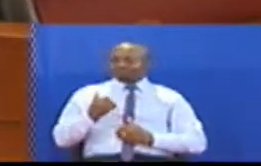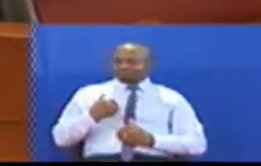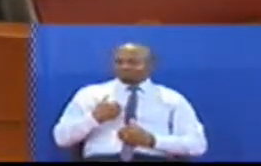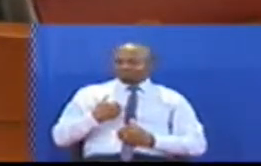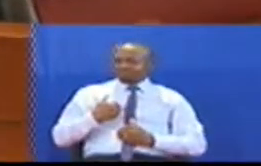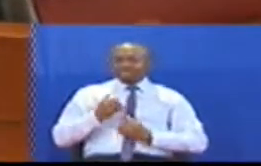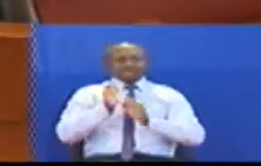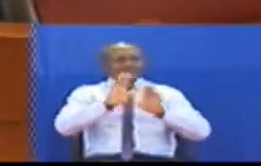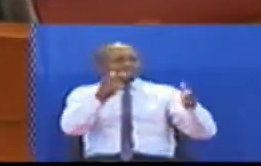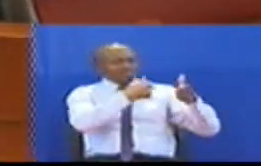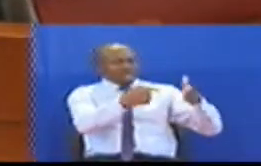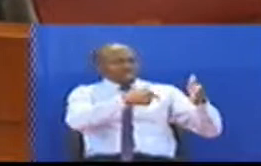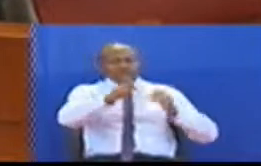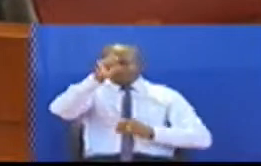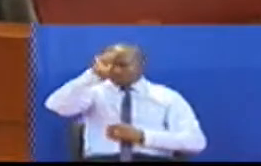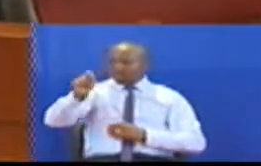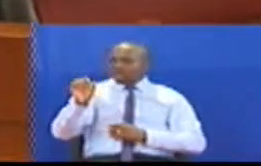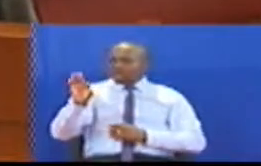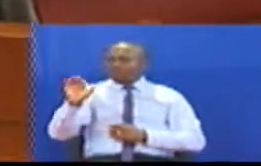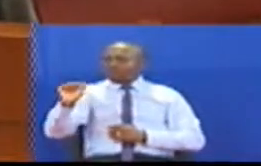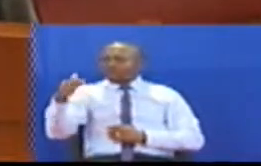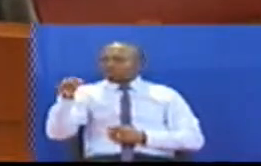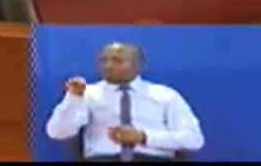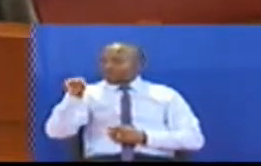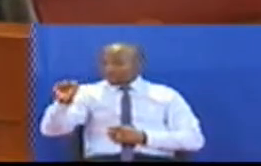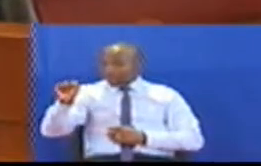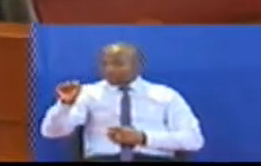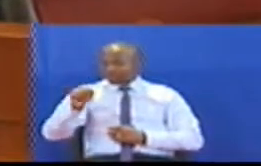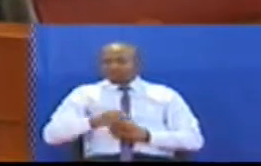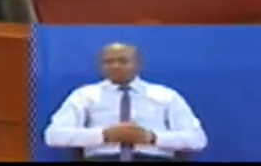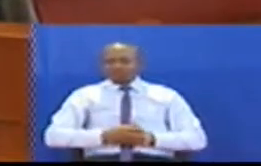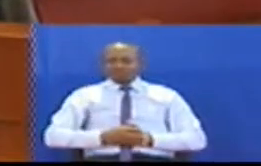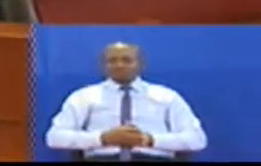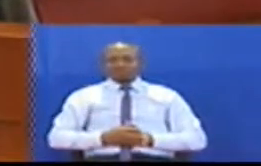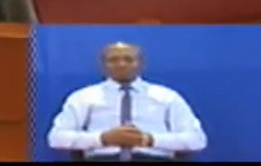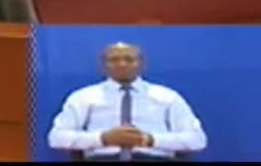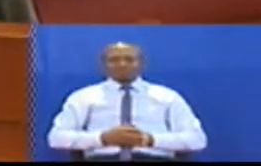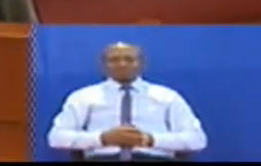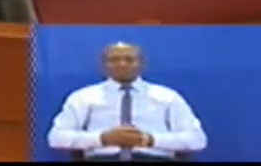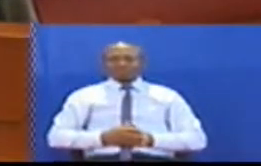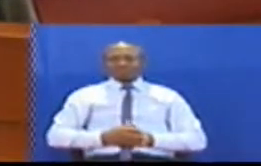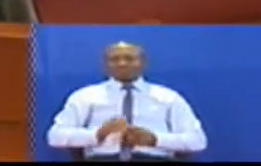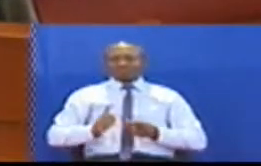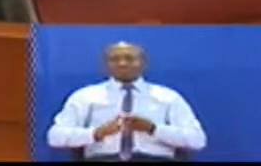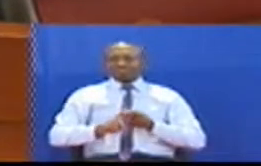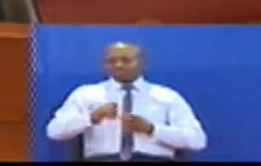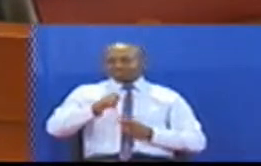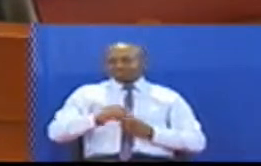Nilikwisha kutaja Mheshimiwa Fatma Taufik, na utafuatiwa na Mheshimiwa Sofia